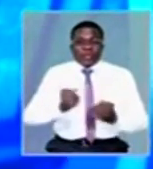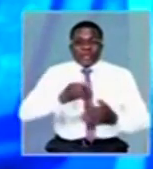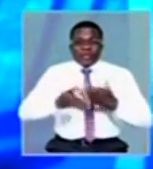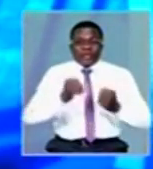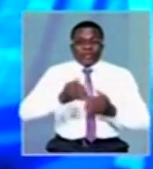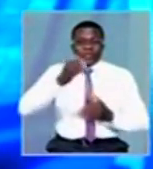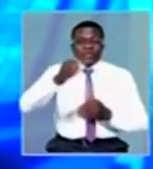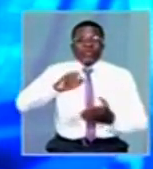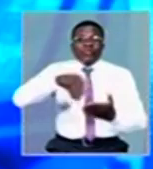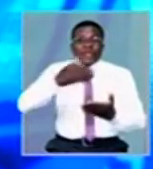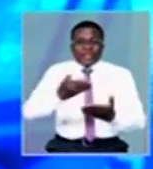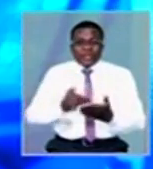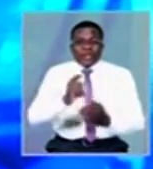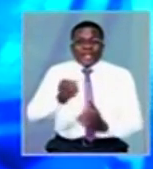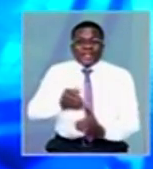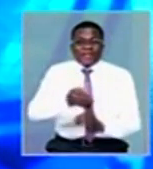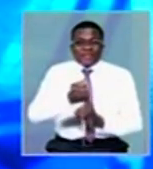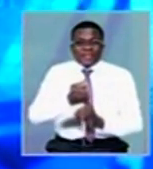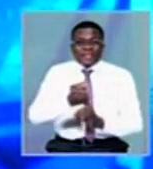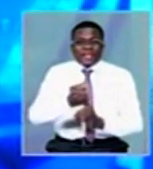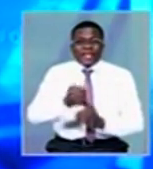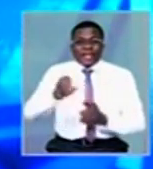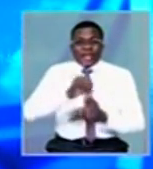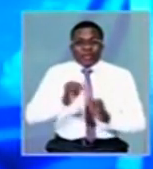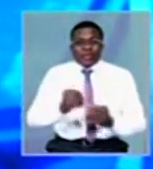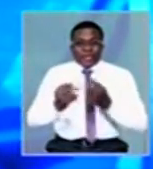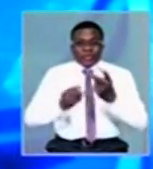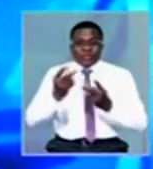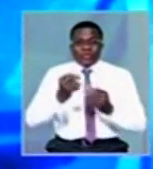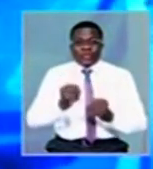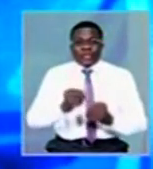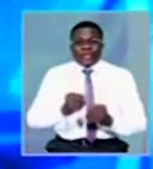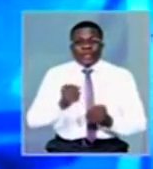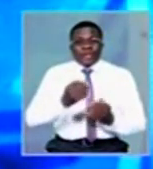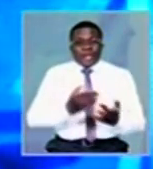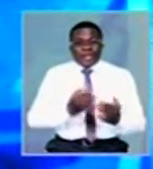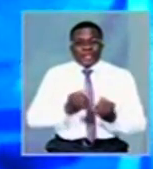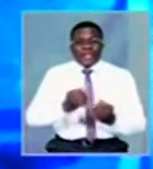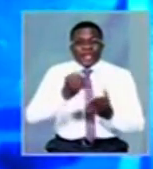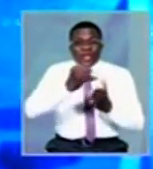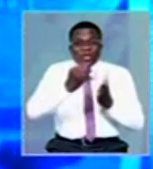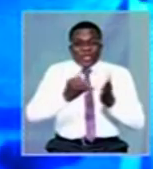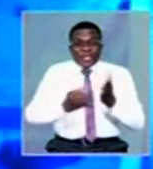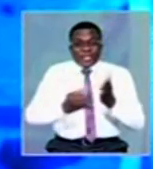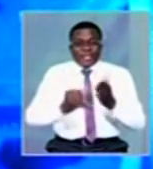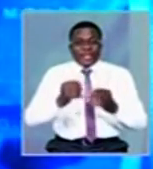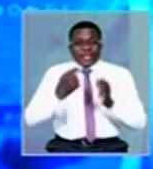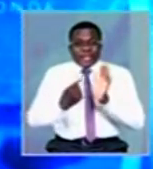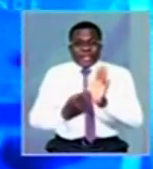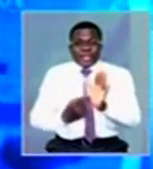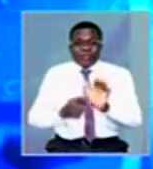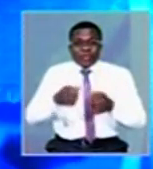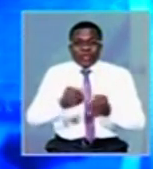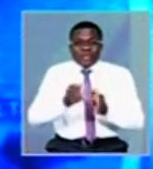pour la destination a été fixé à l'opérateur touristique de renom. En attendant une maquette qui préfigure de l'attraction